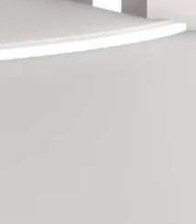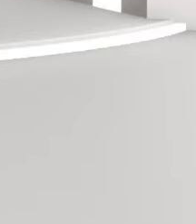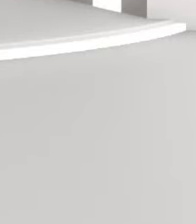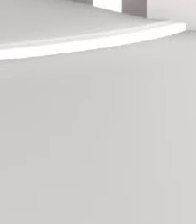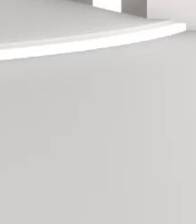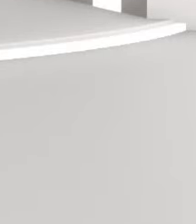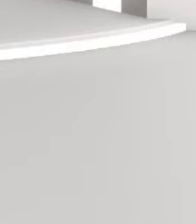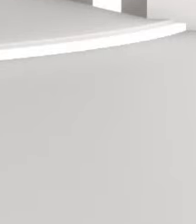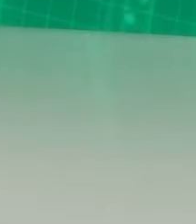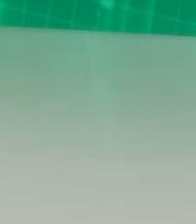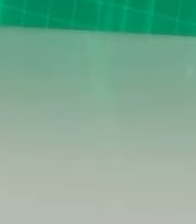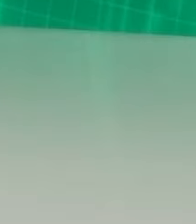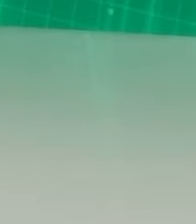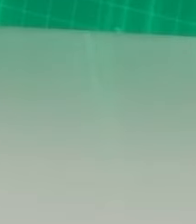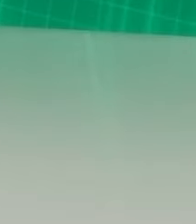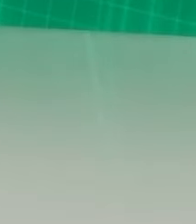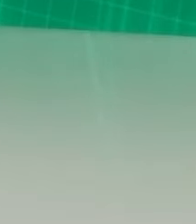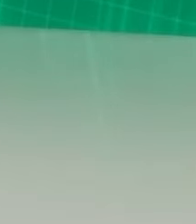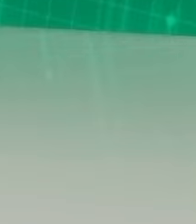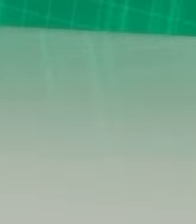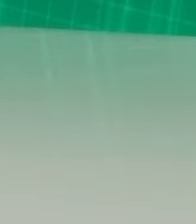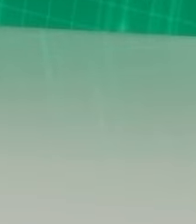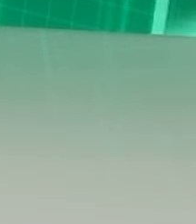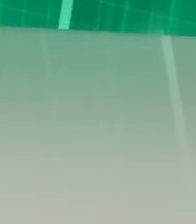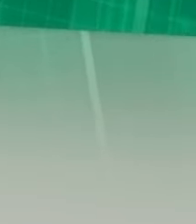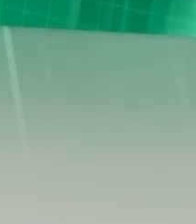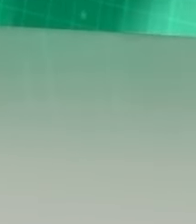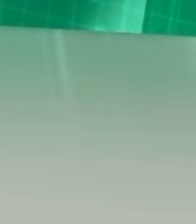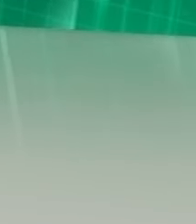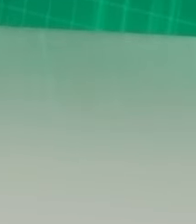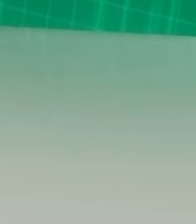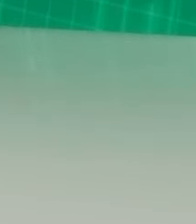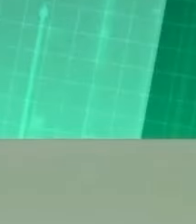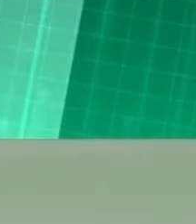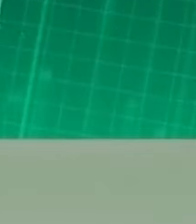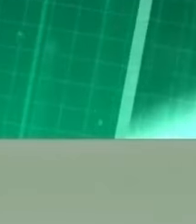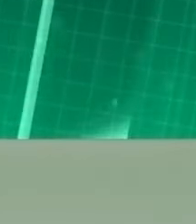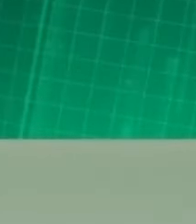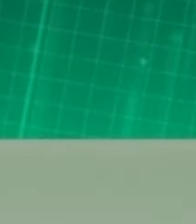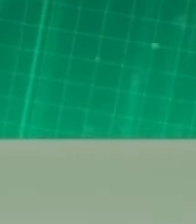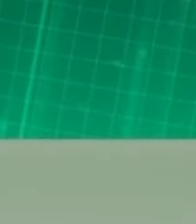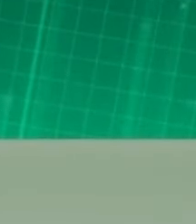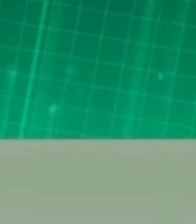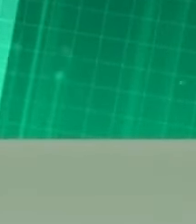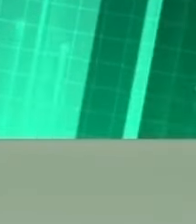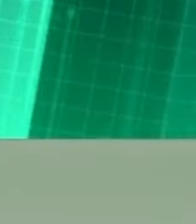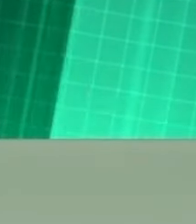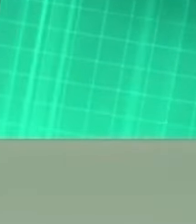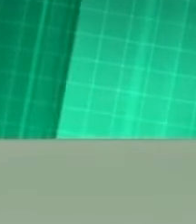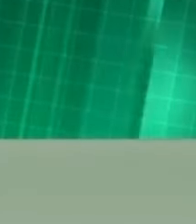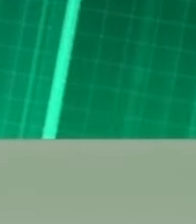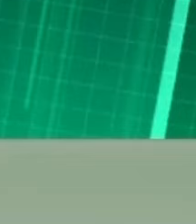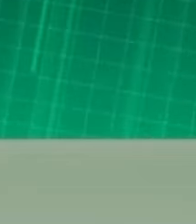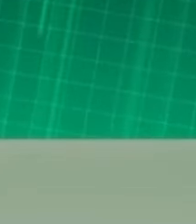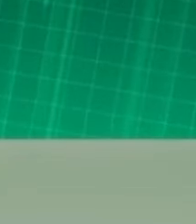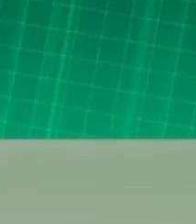установленный на каждый финансовый год. Подробнее тему ОПВР мы обсудим с нашим цифровым помощником Тингитаем. Участие работодателя в уплате